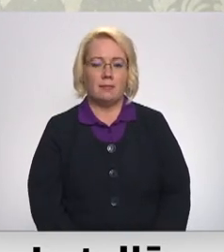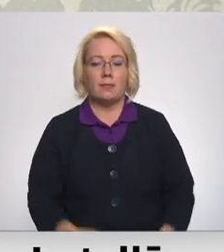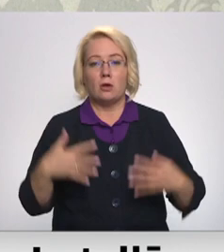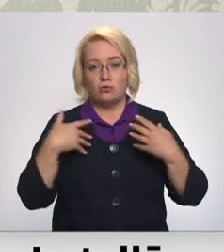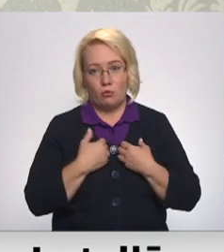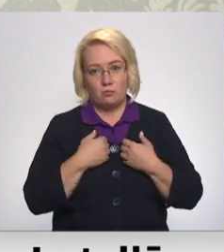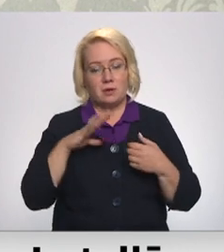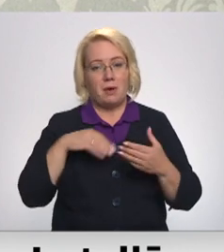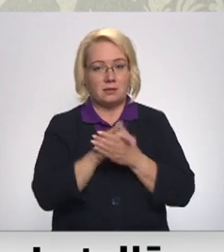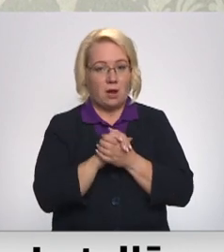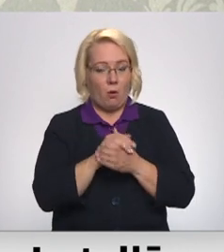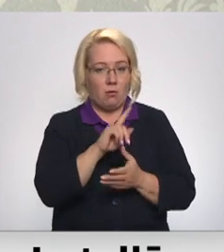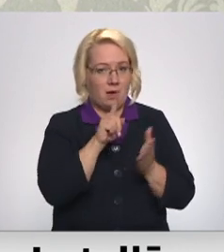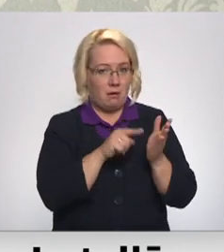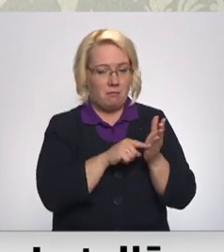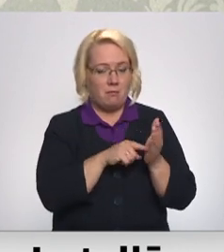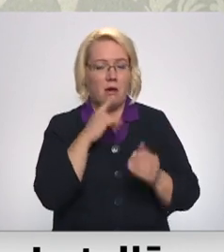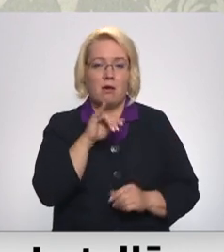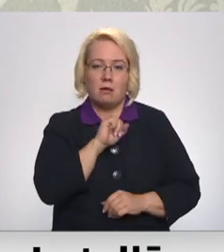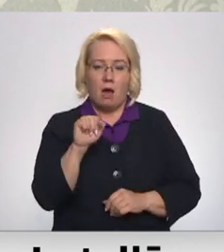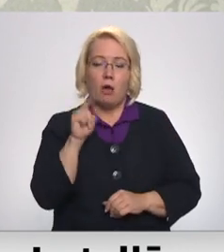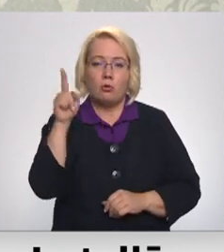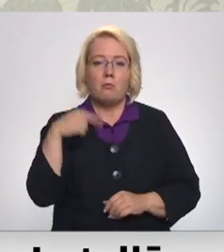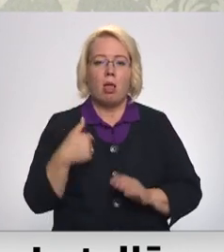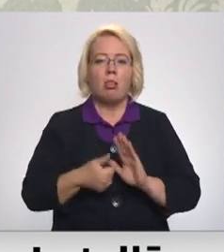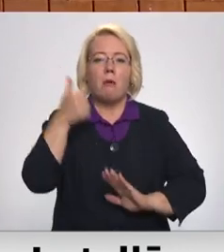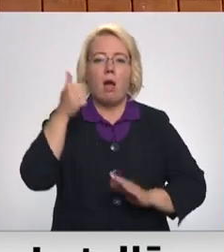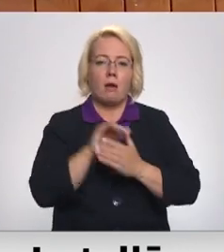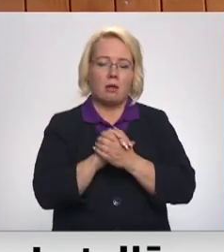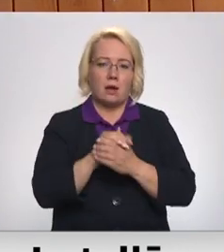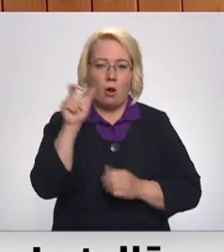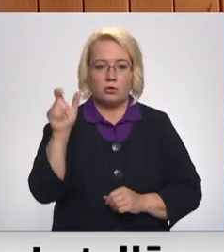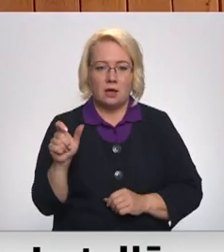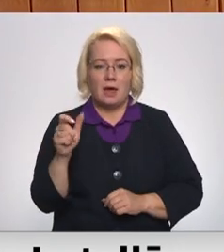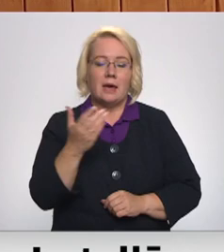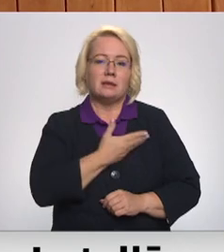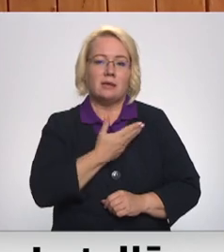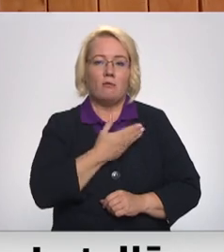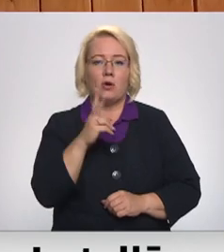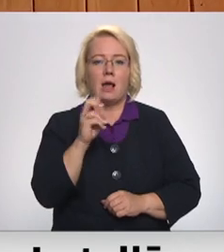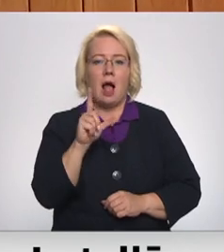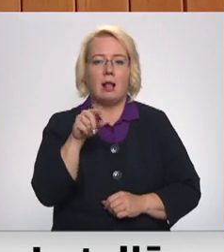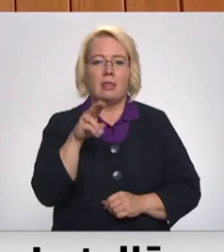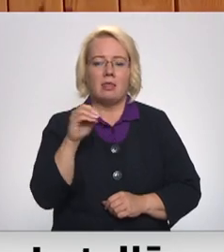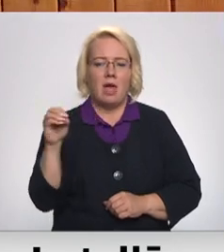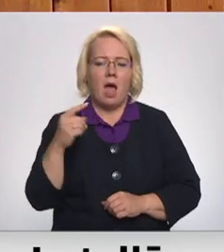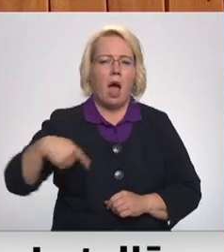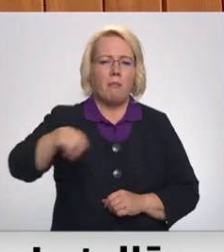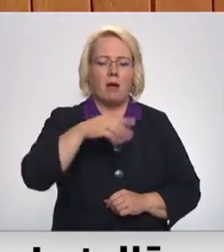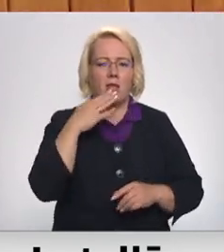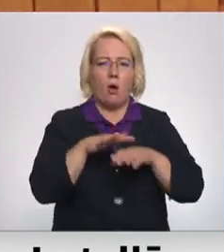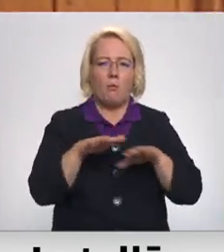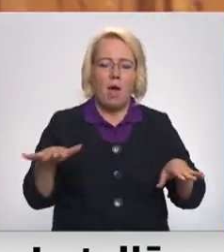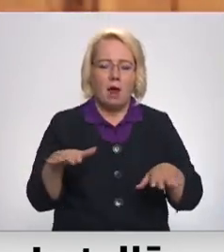Skumsti pēc draugiem? Jā, tur ir mana labākā draudzene. Dzīvojot Kaltenē, kur apkārtnē nav daudz bērnu, Diānai